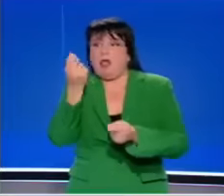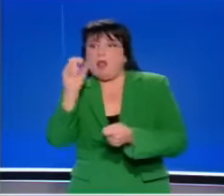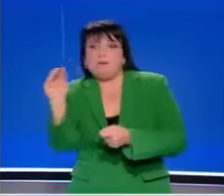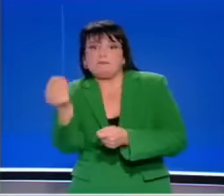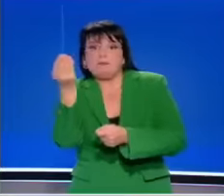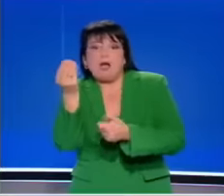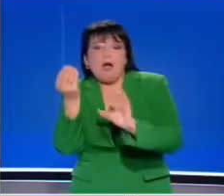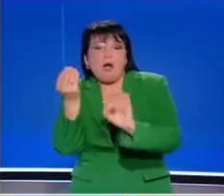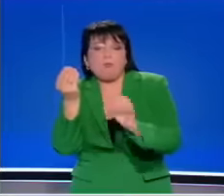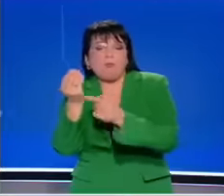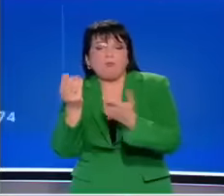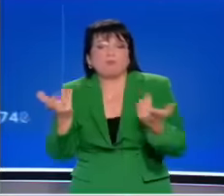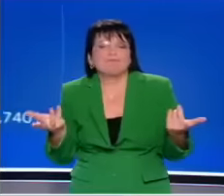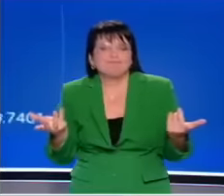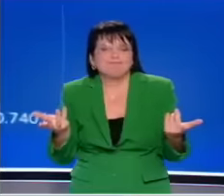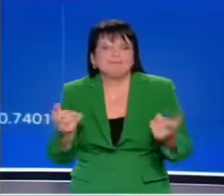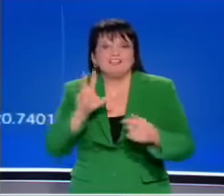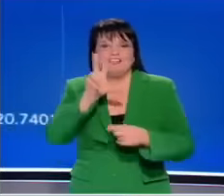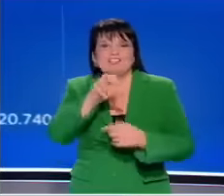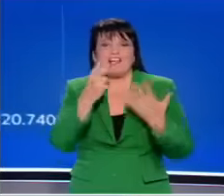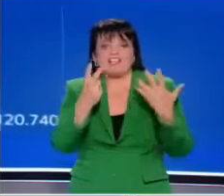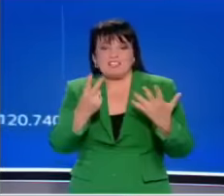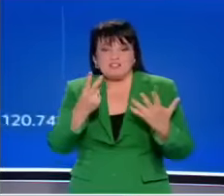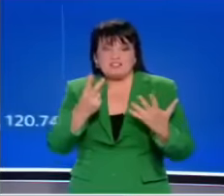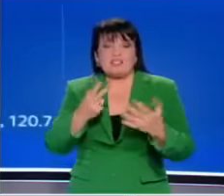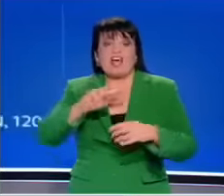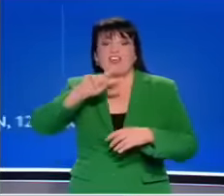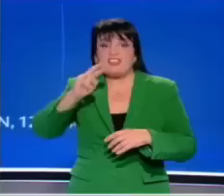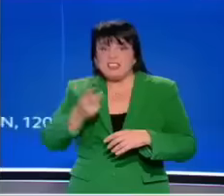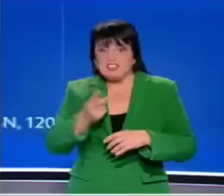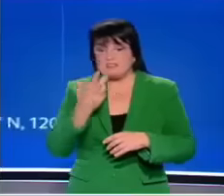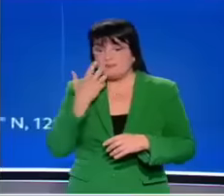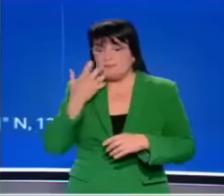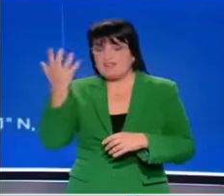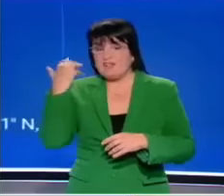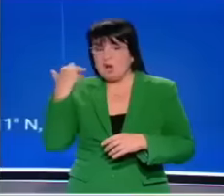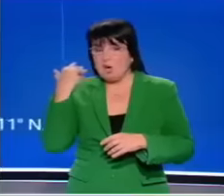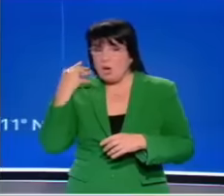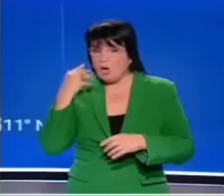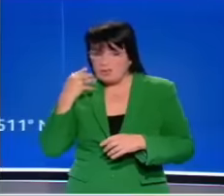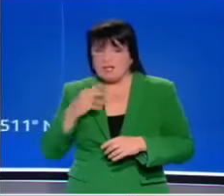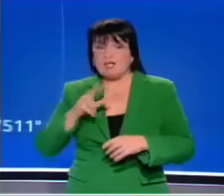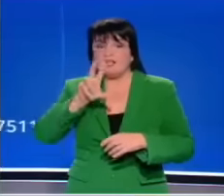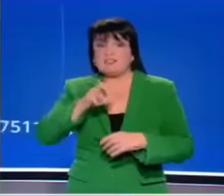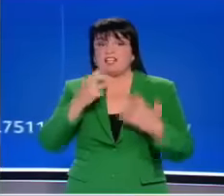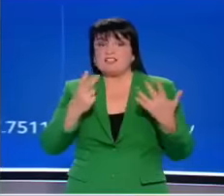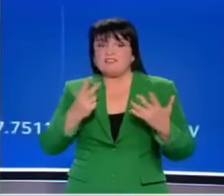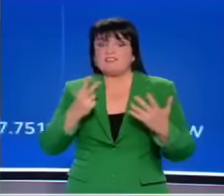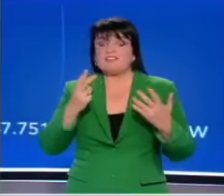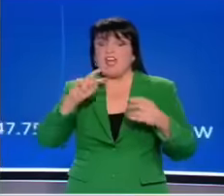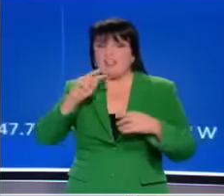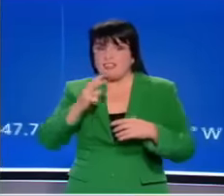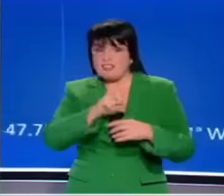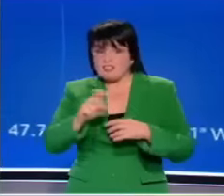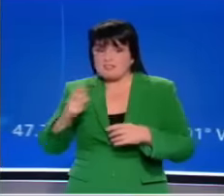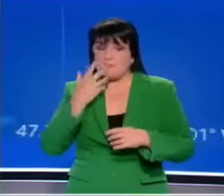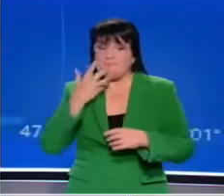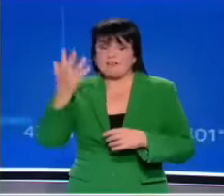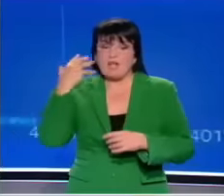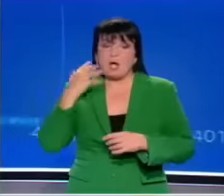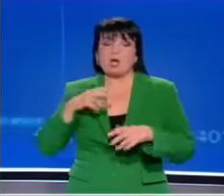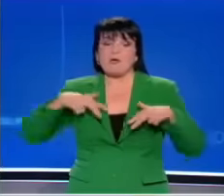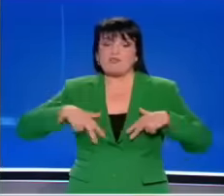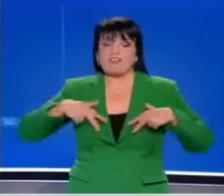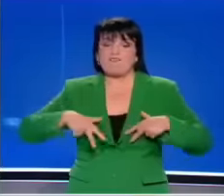χρήματα και λεφτό εντρα ακούστε 37 δαν το μαξιλάρι πριν από 5 χρόνια 37 δις είναι και σήμερα 5 χρόνια κυβερνάει η νέα